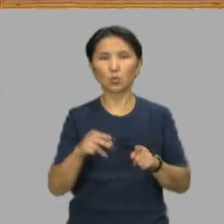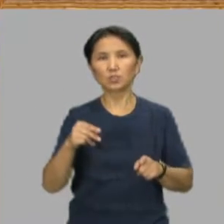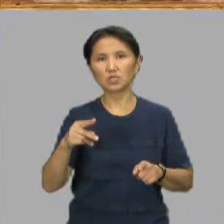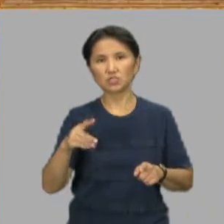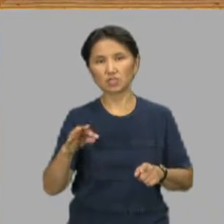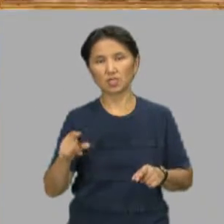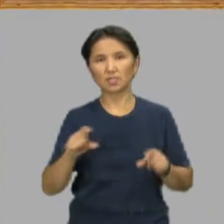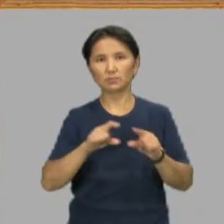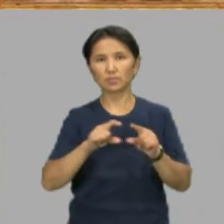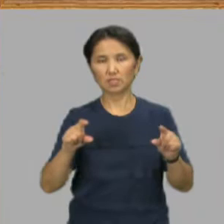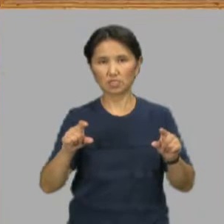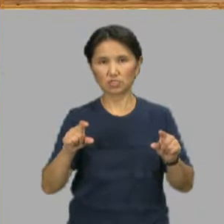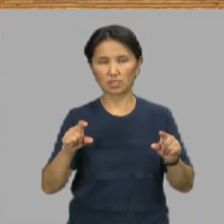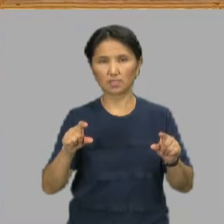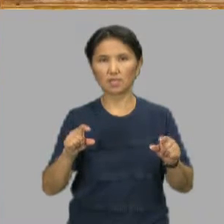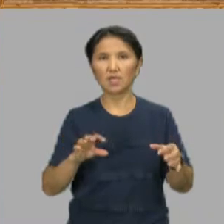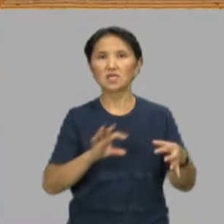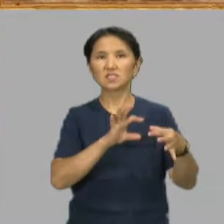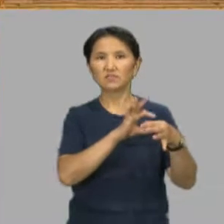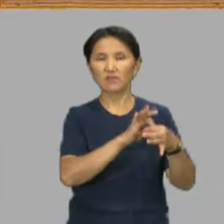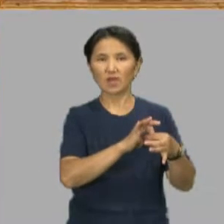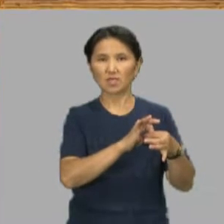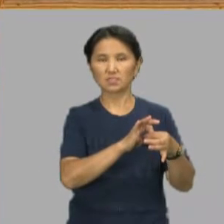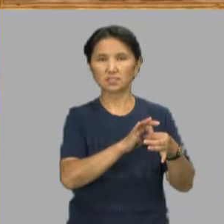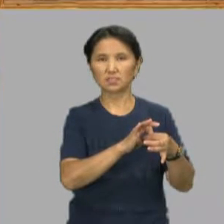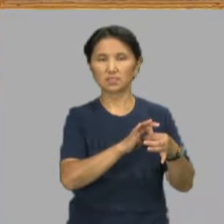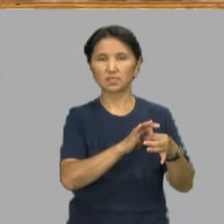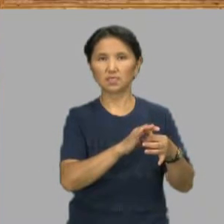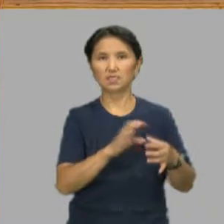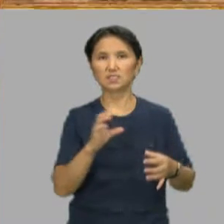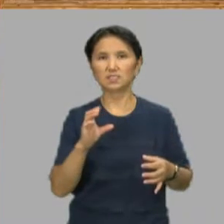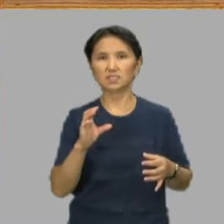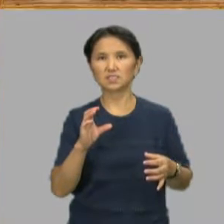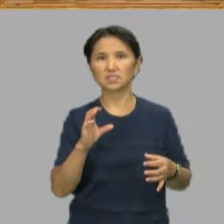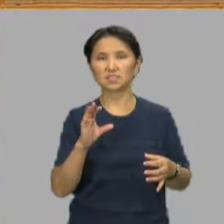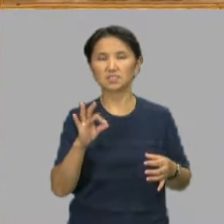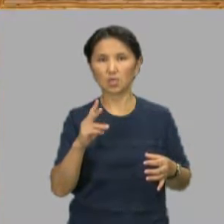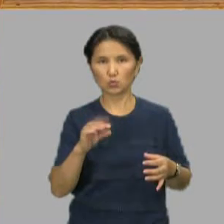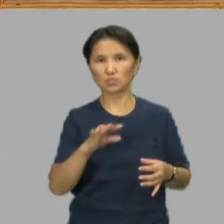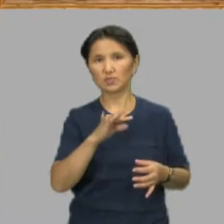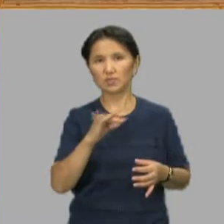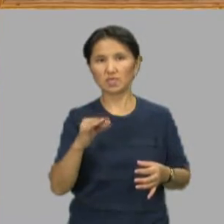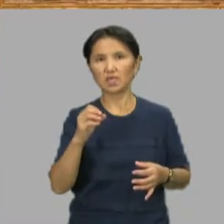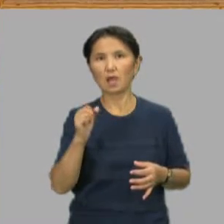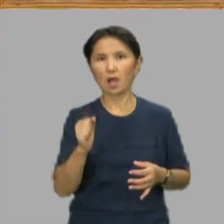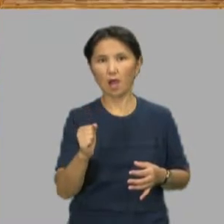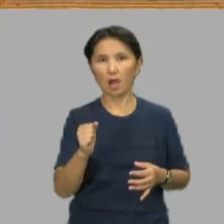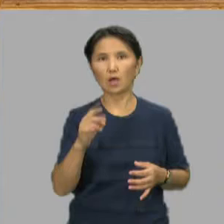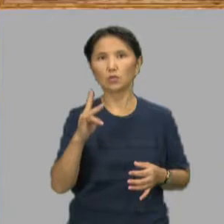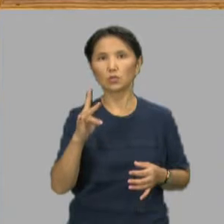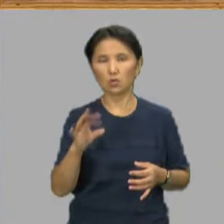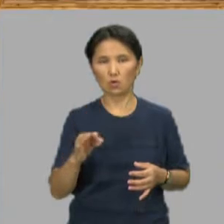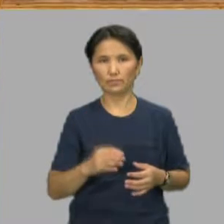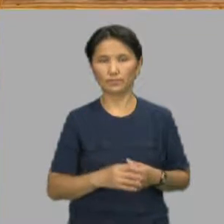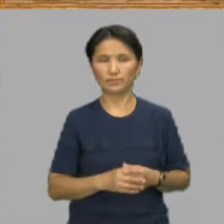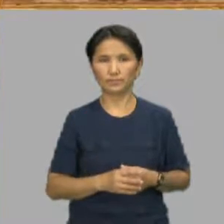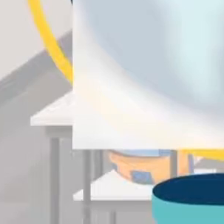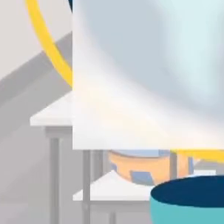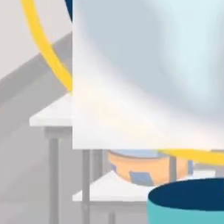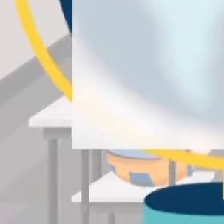члены предложения, связанные союзами «и», «а», «но».